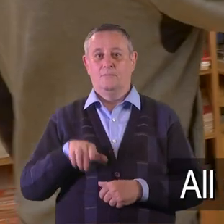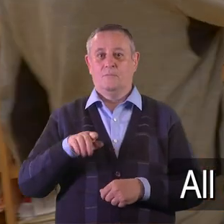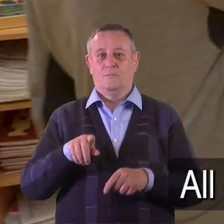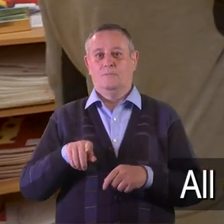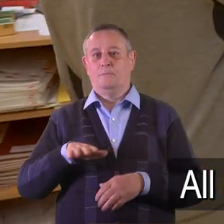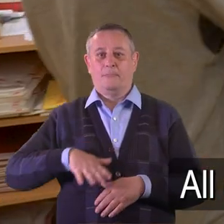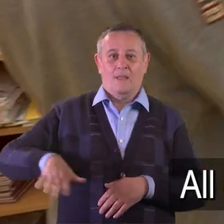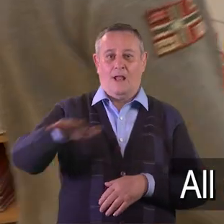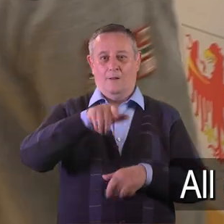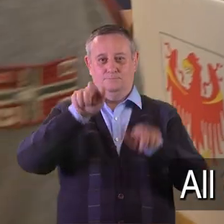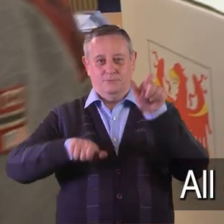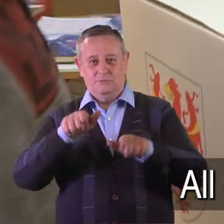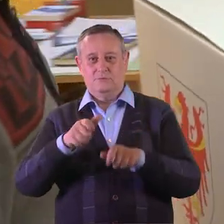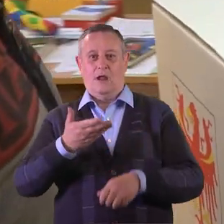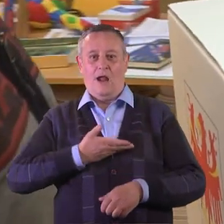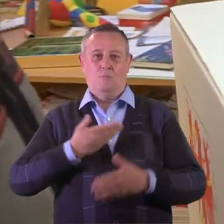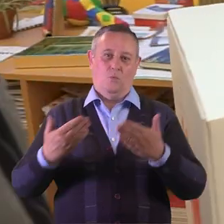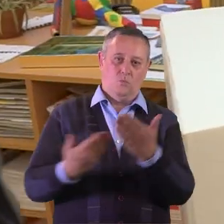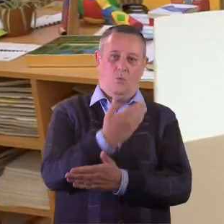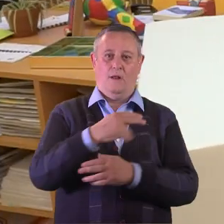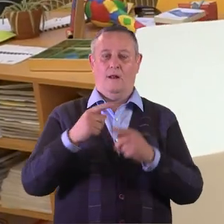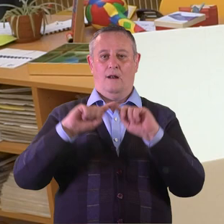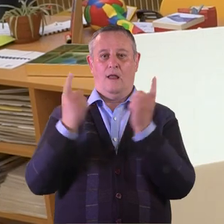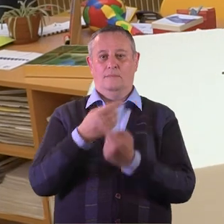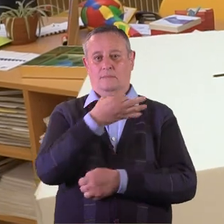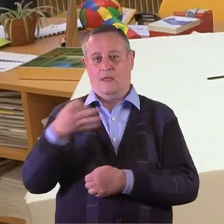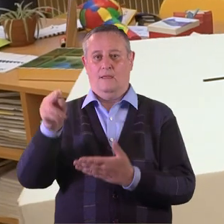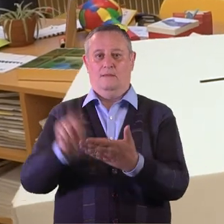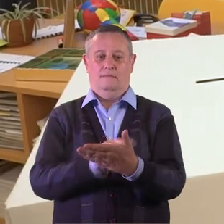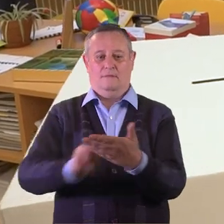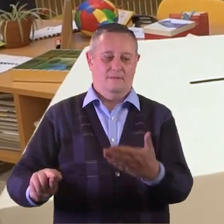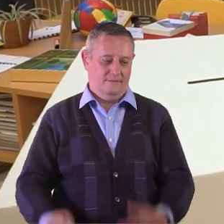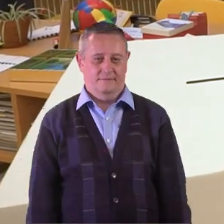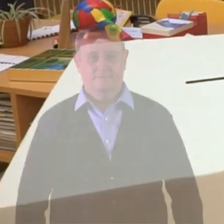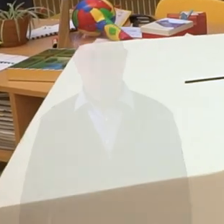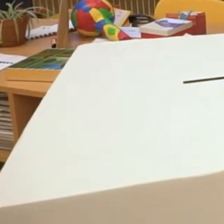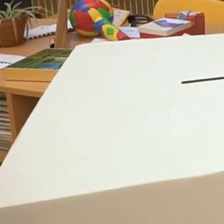all diese Menschen haben zusammen den neuen Landtag gewählt